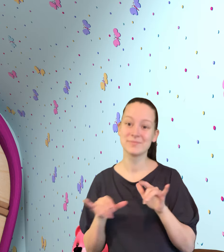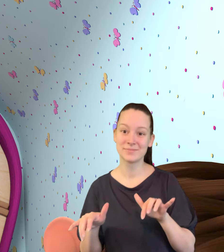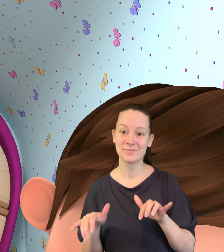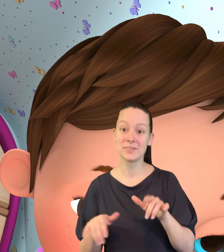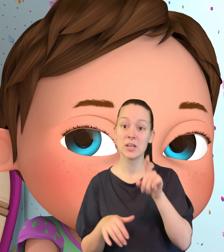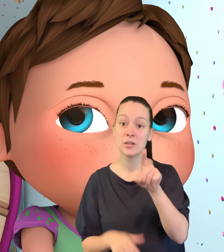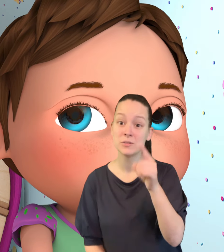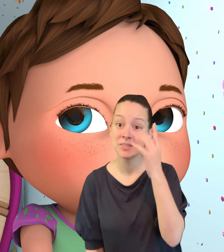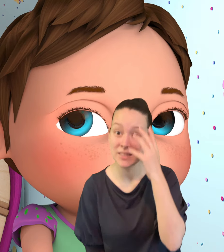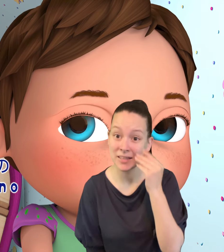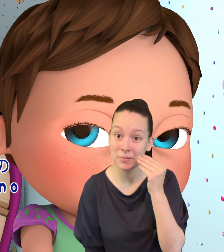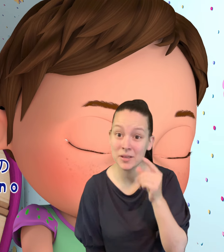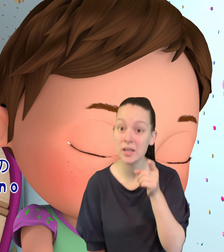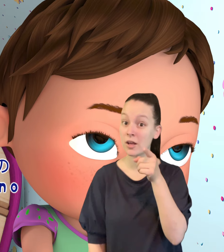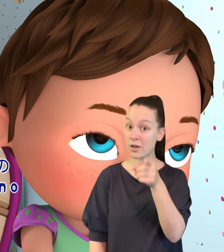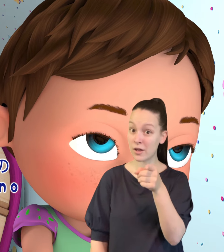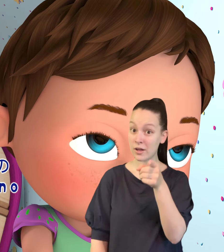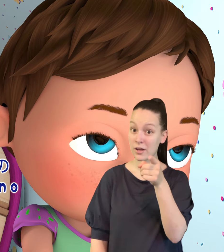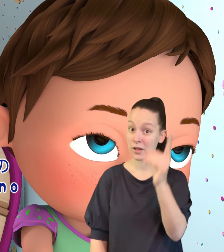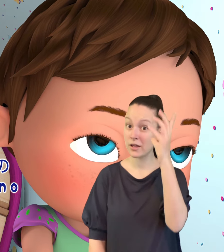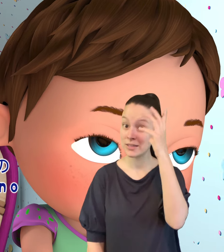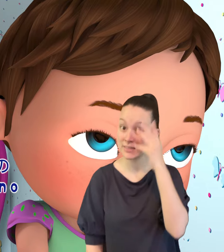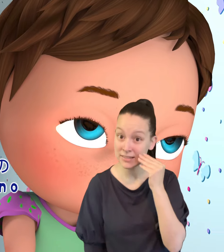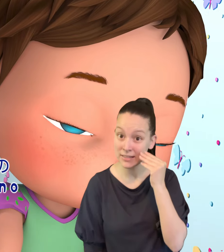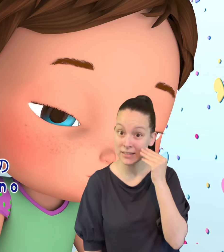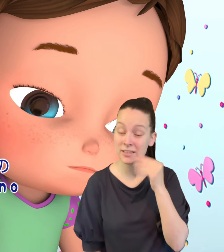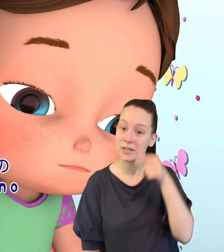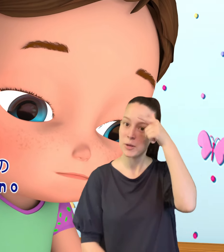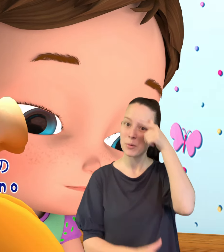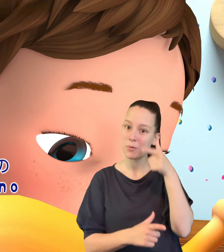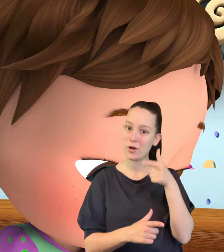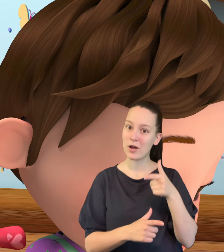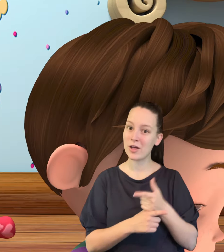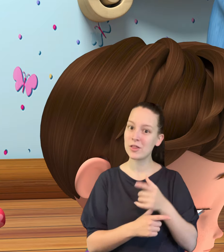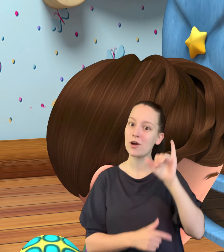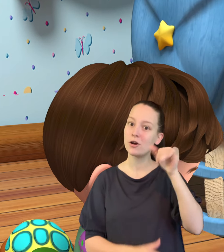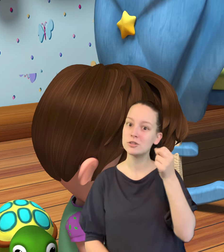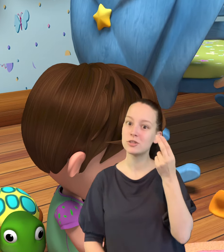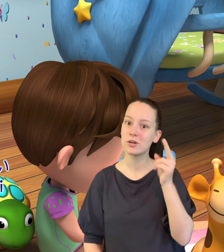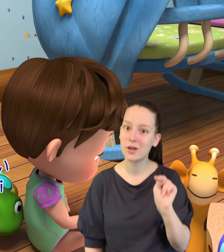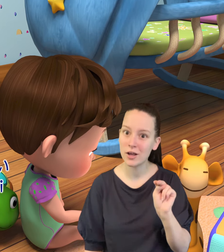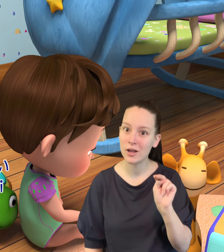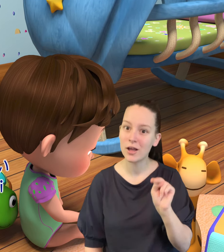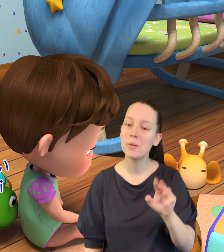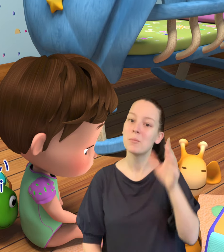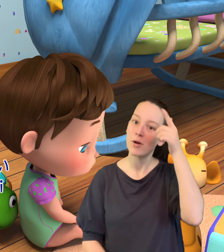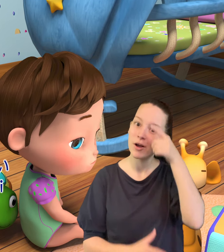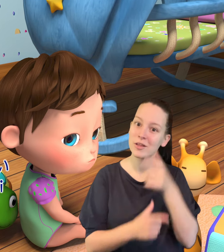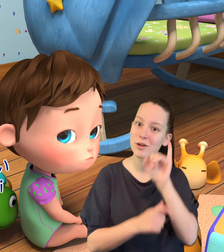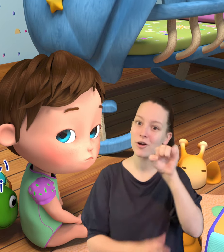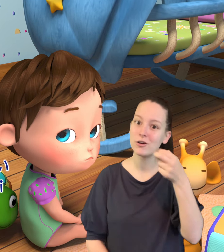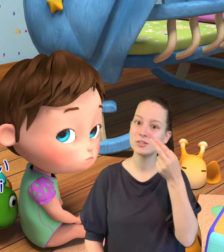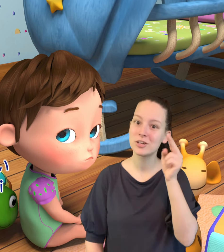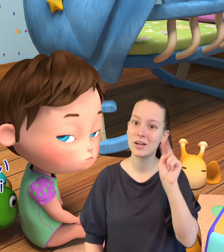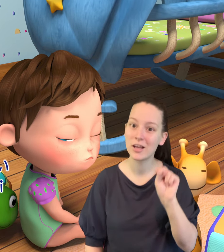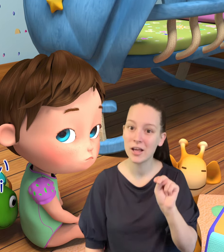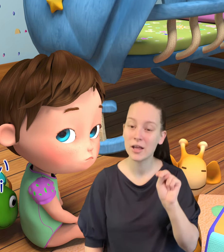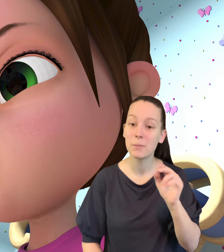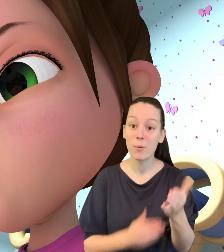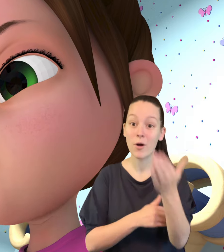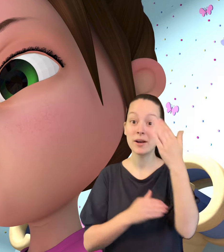寝ているのいるの起きなさい起き